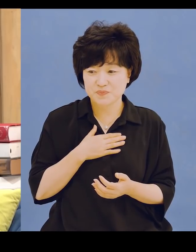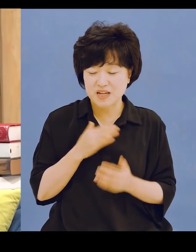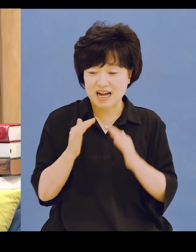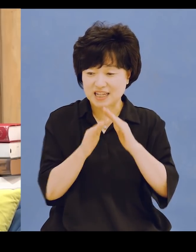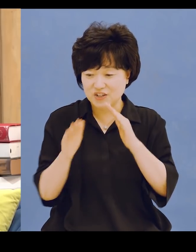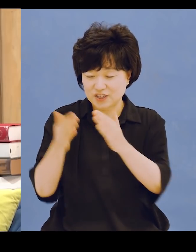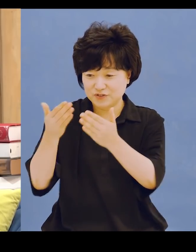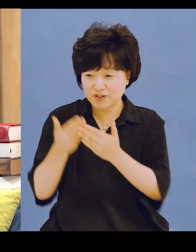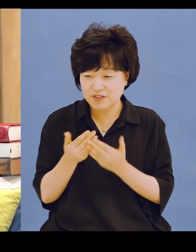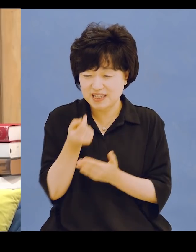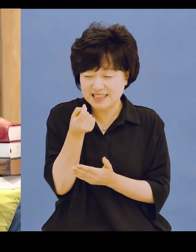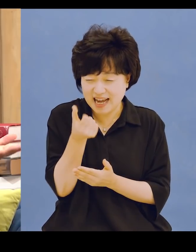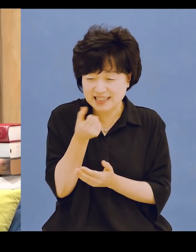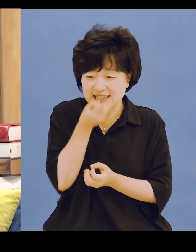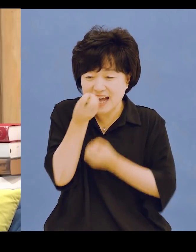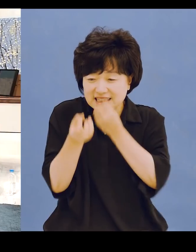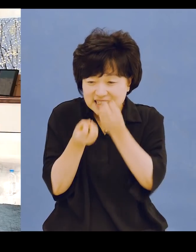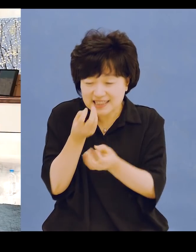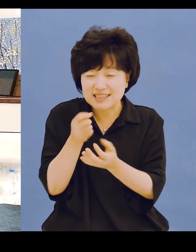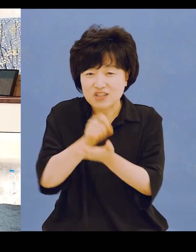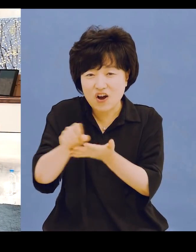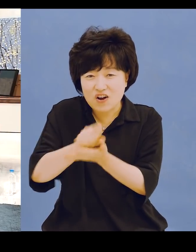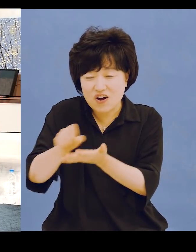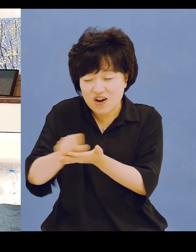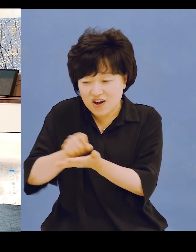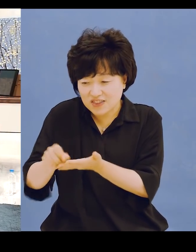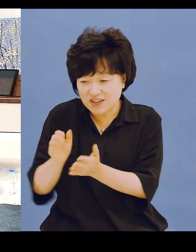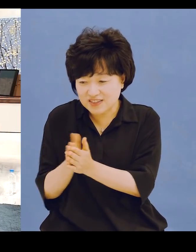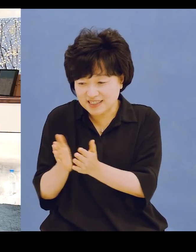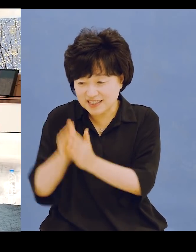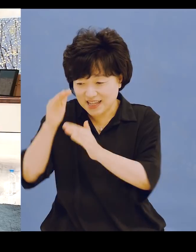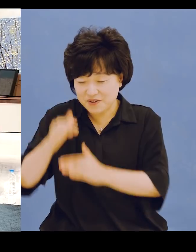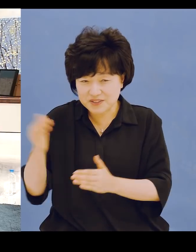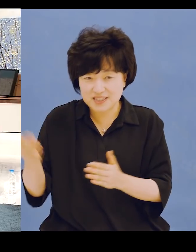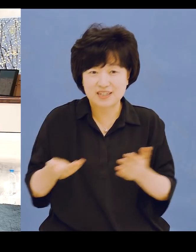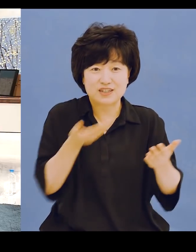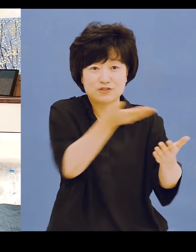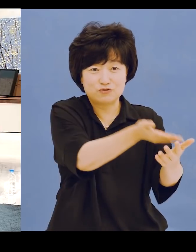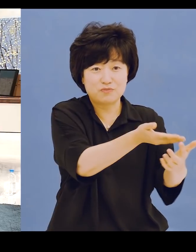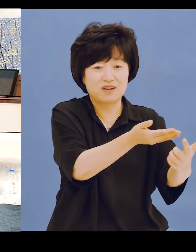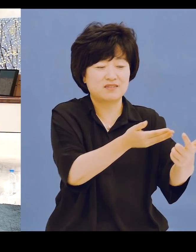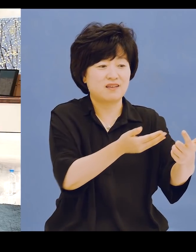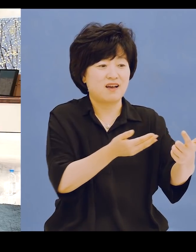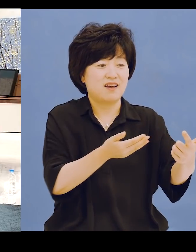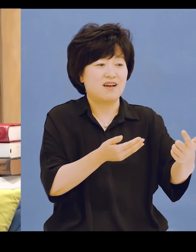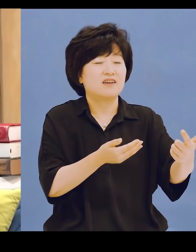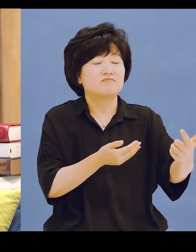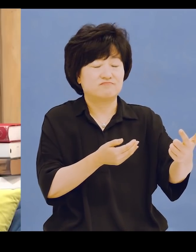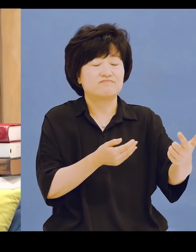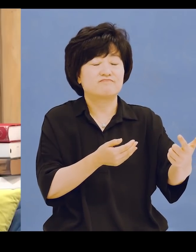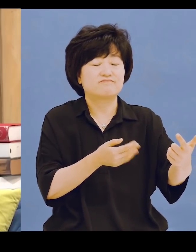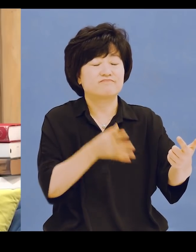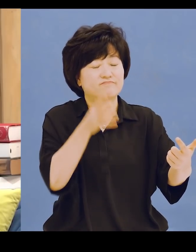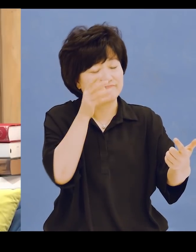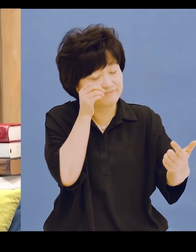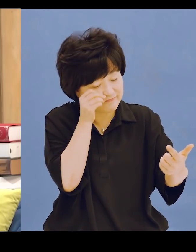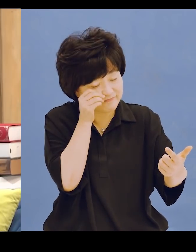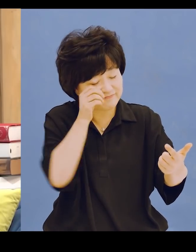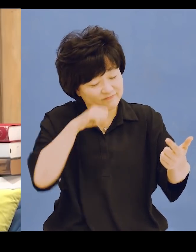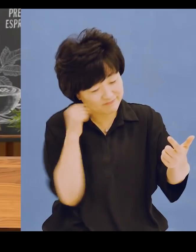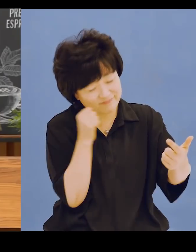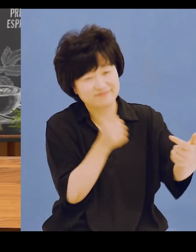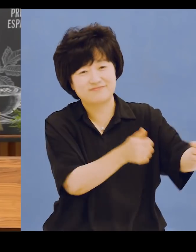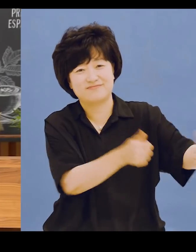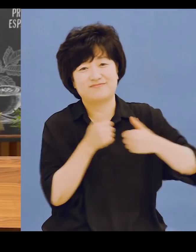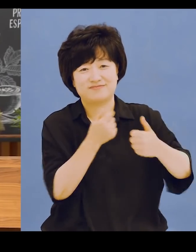걸 꼭 네. 상기시킵니다. 그러면 뭐 100%제 얘기에 다 따라오죠. 하나님이 그